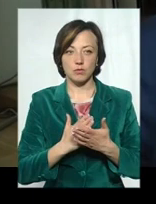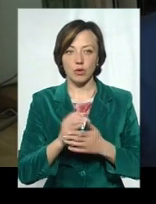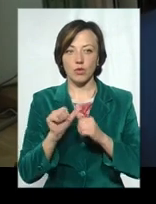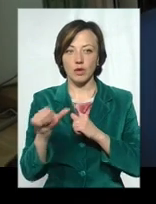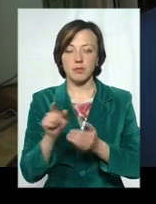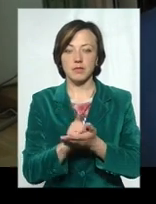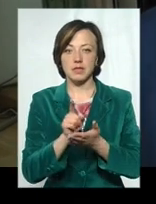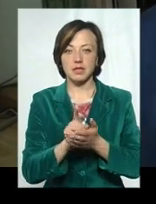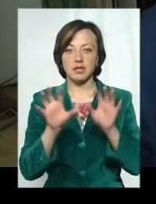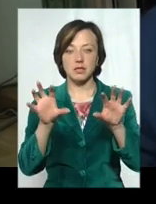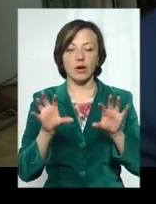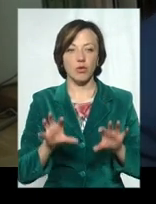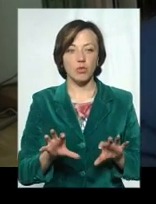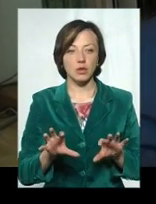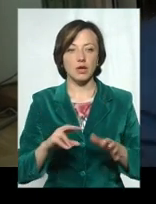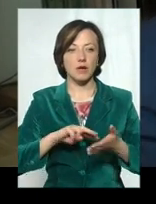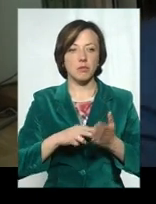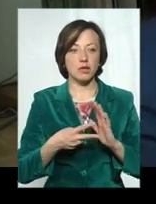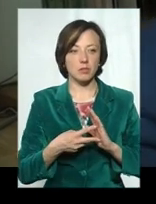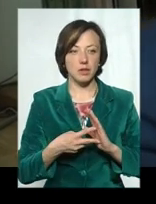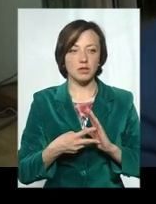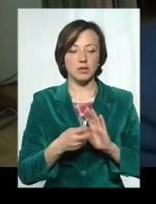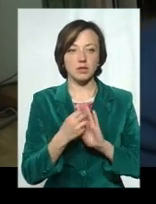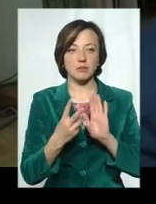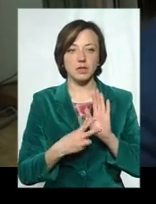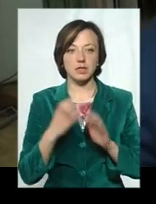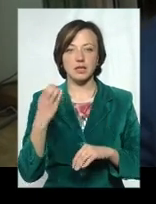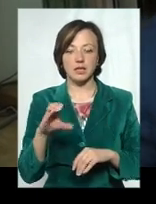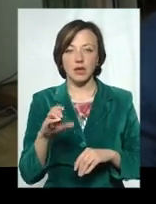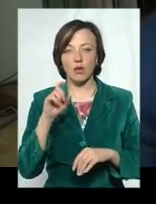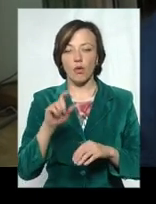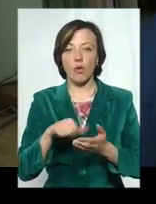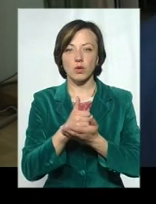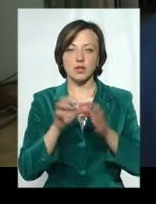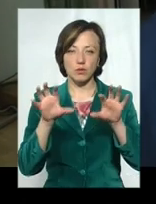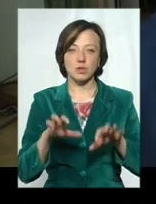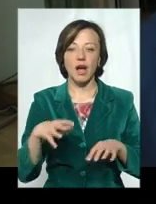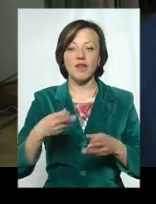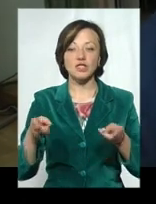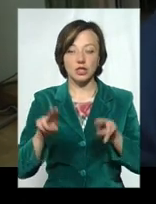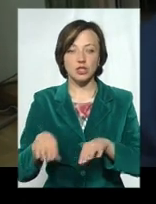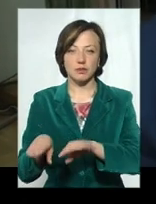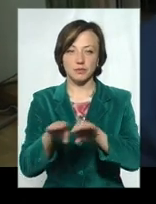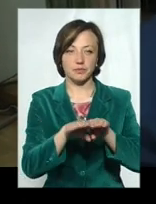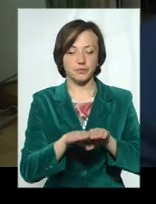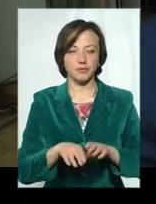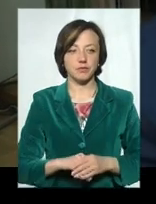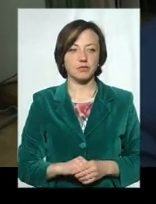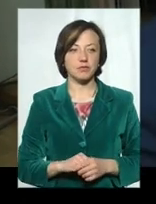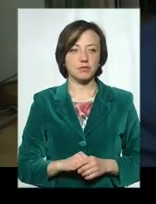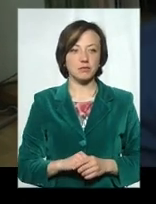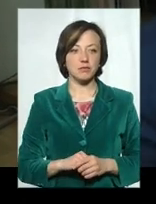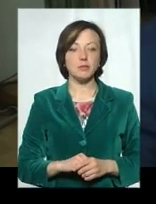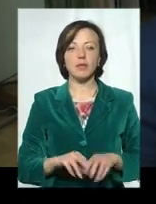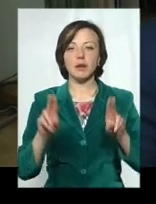окремий пенсійний закон, який передбачено, це 17 статтею Конституції України. Для всіх інших цивільних осіб в Україні підходи